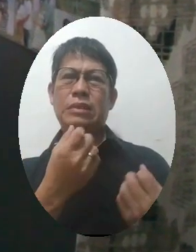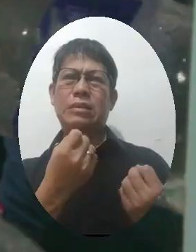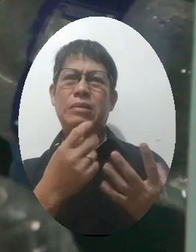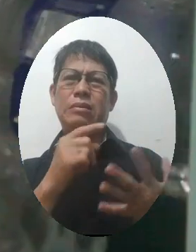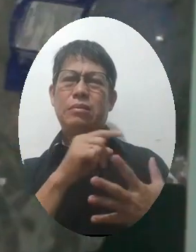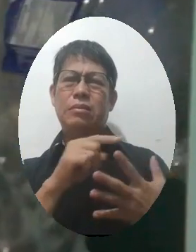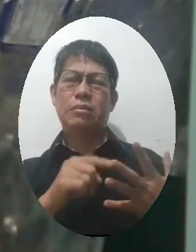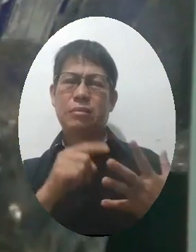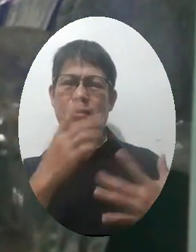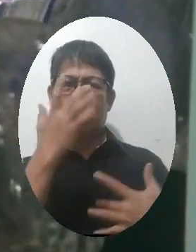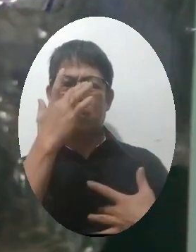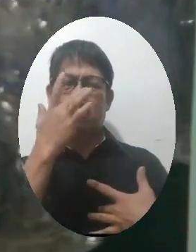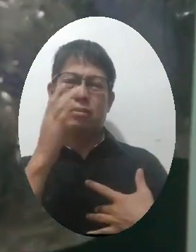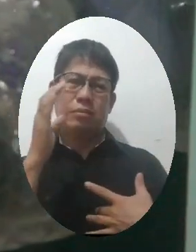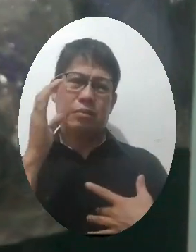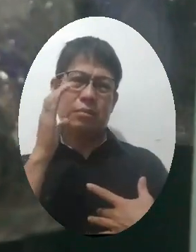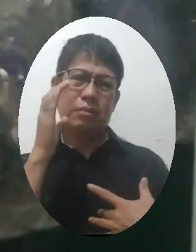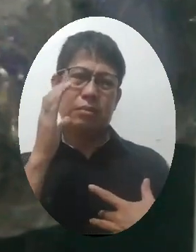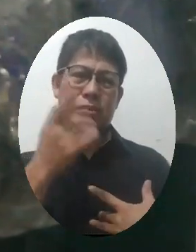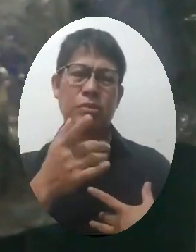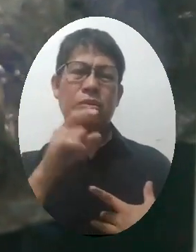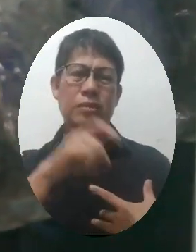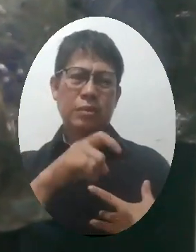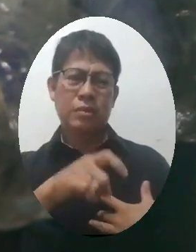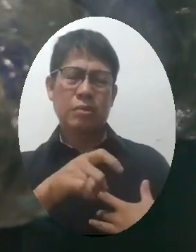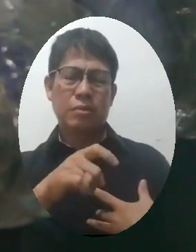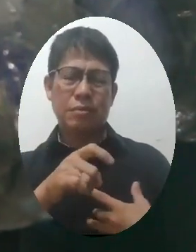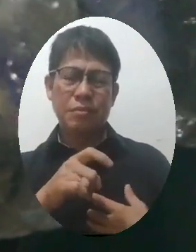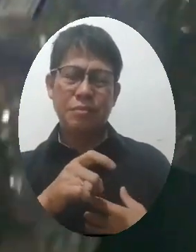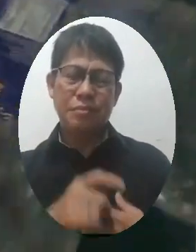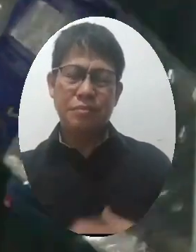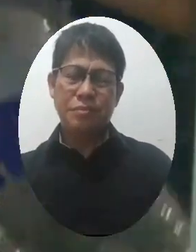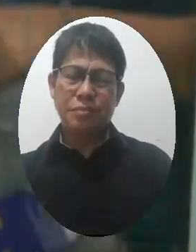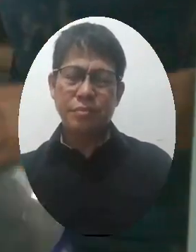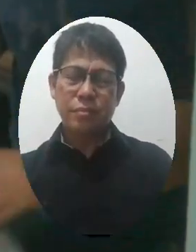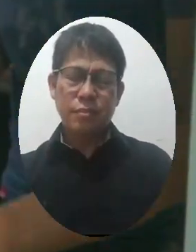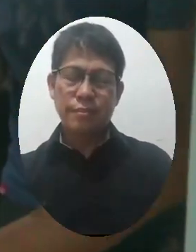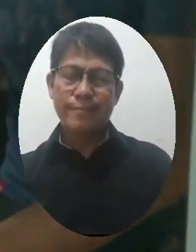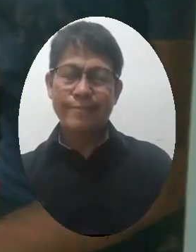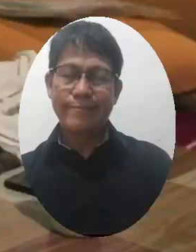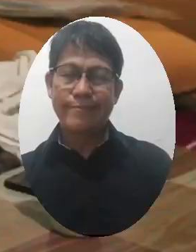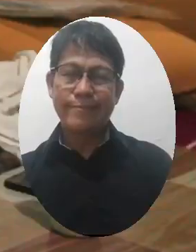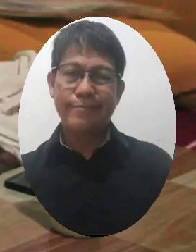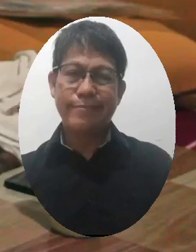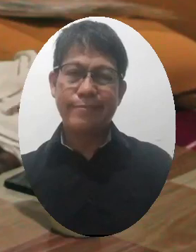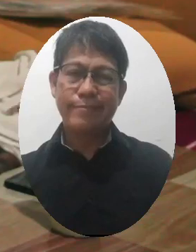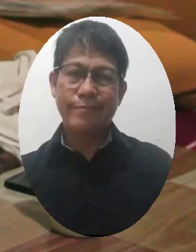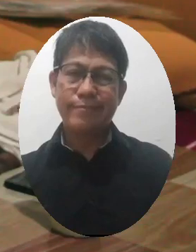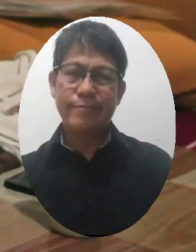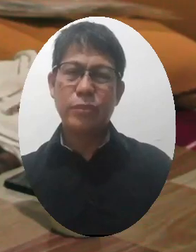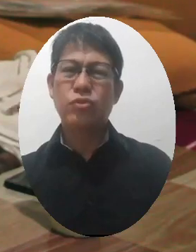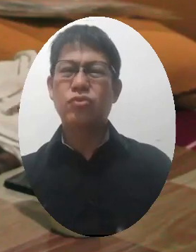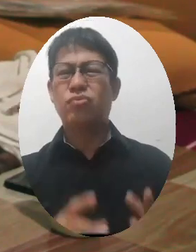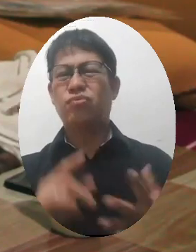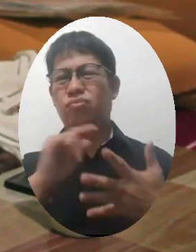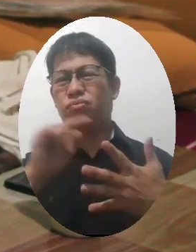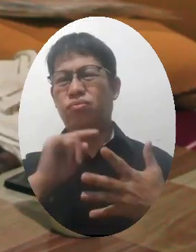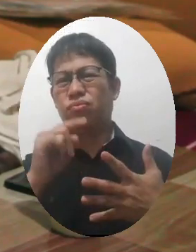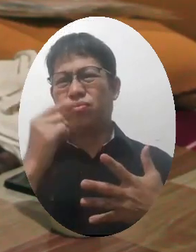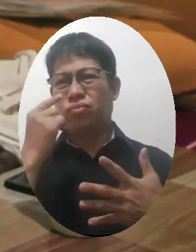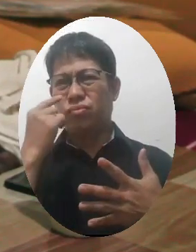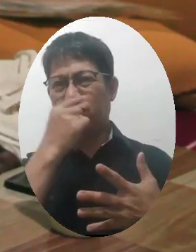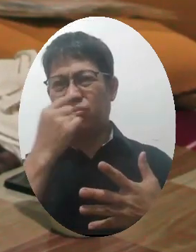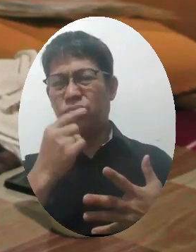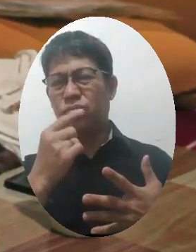sakit ni Celestine, maraming kailangan gawin para gumaling ang pasyente. Kailangan po kasi niya dapat ipapa-eye test,